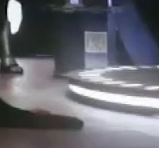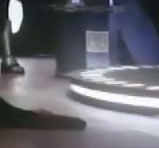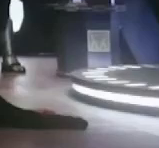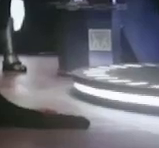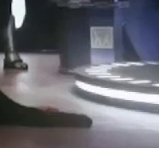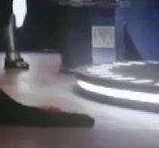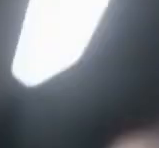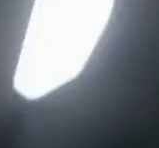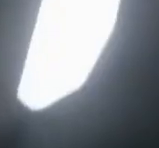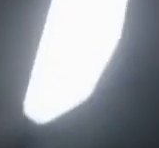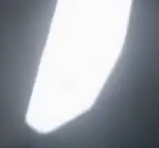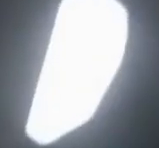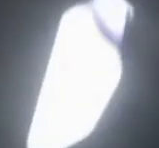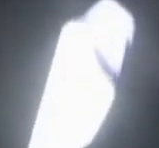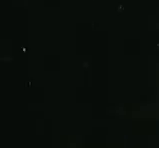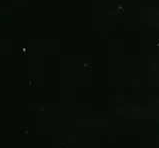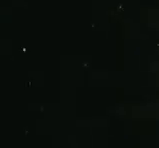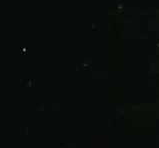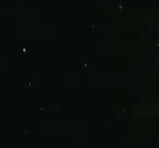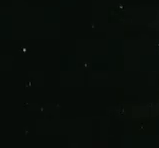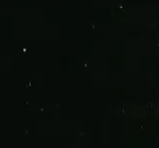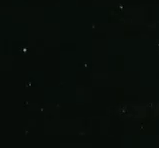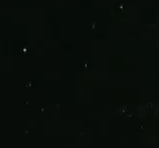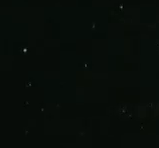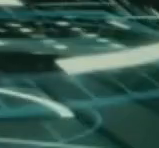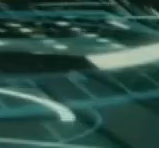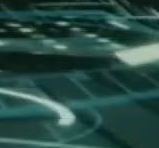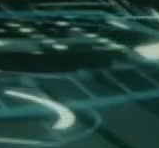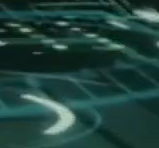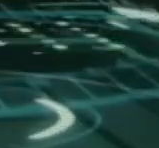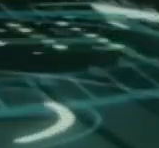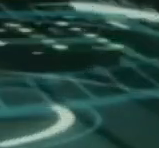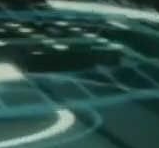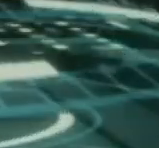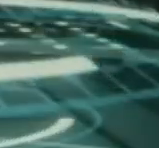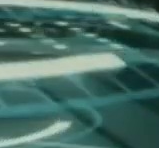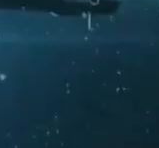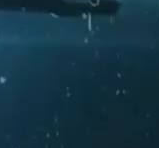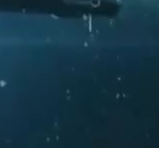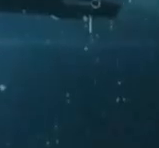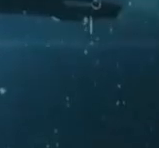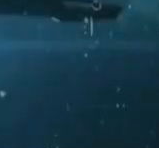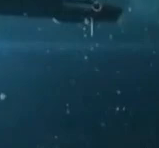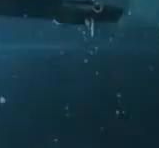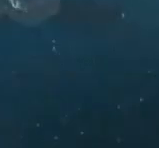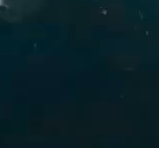Halos 3 million views and counting. The Buzanes have arrived.